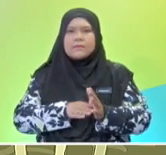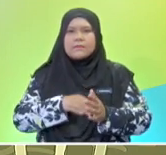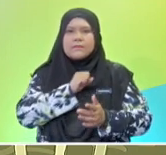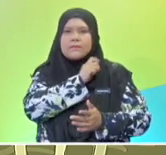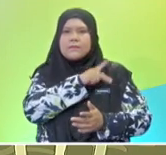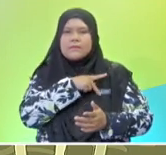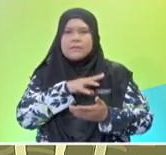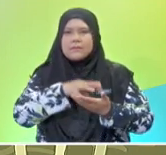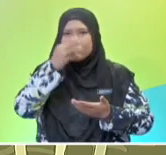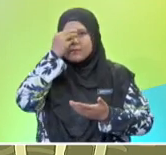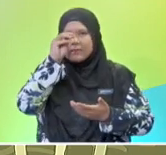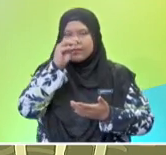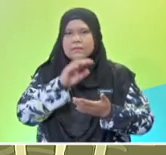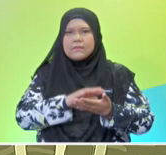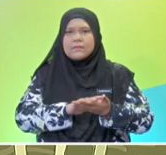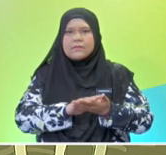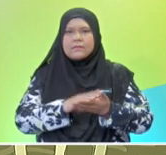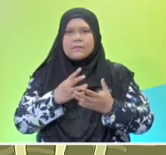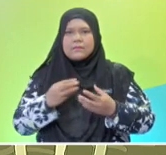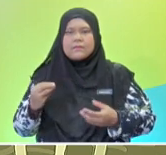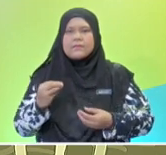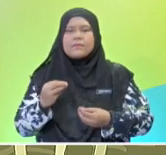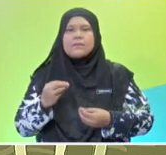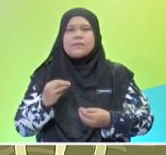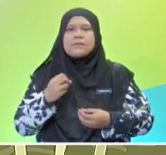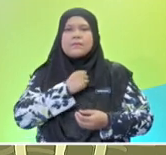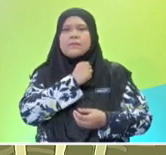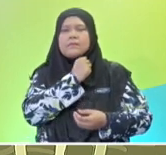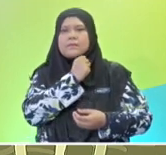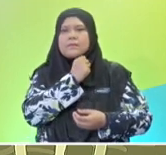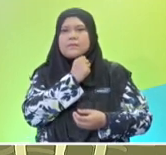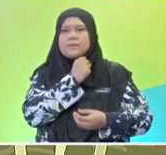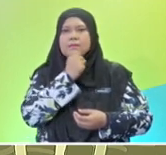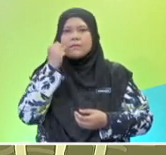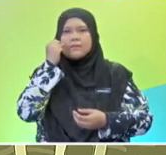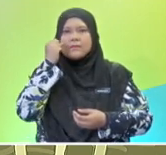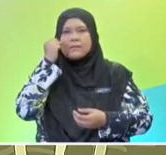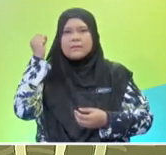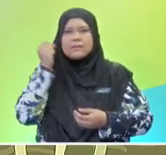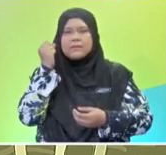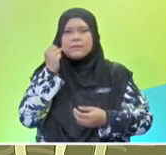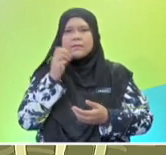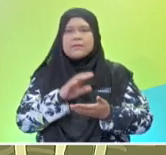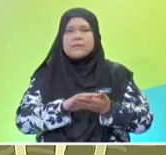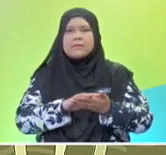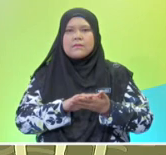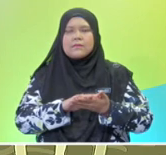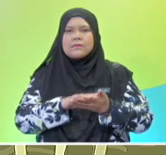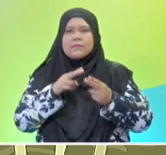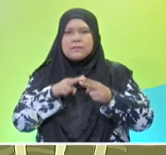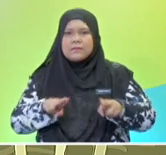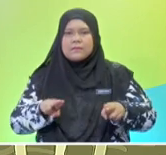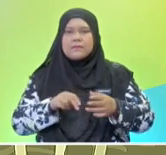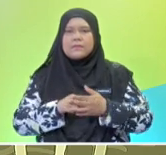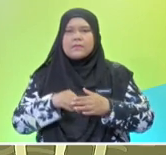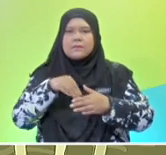mewujudkan suasana yang harmoni di dalam rumah. Betul ke? Dengan kita ada keluarga yang bahagia,